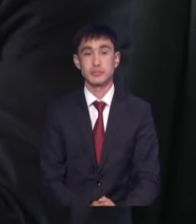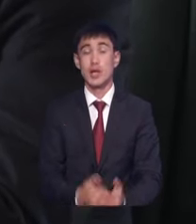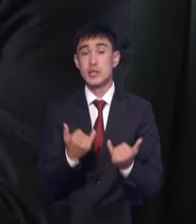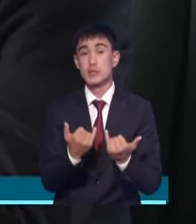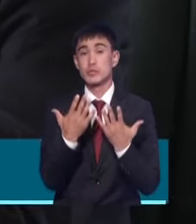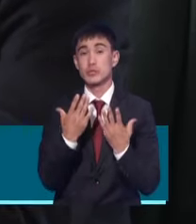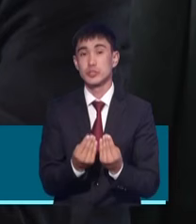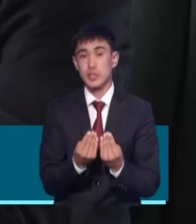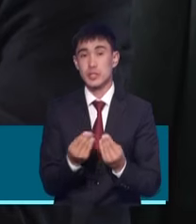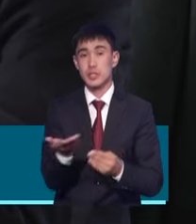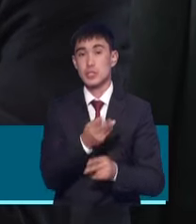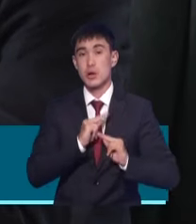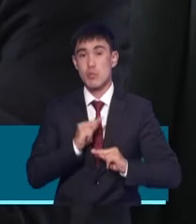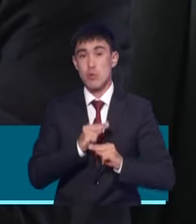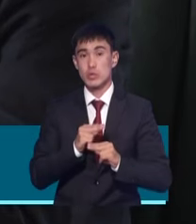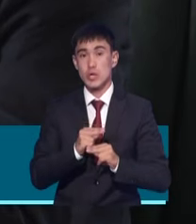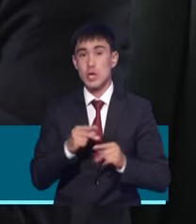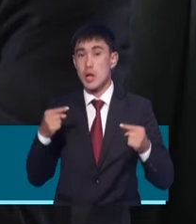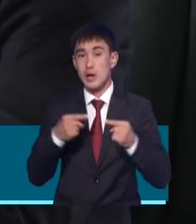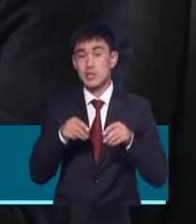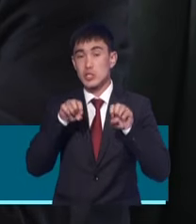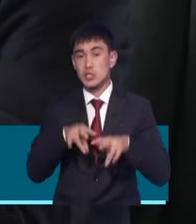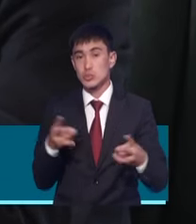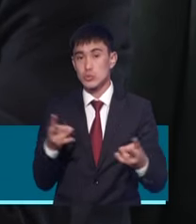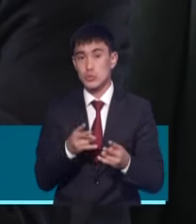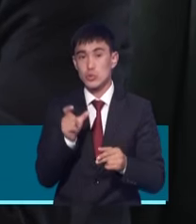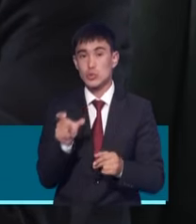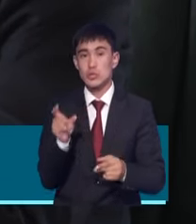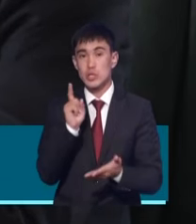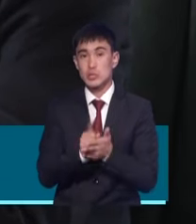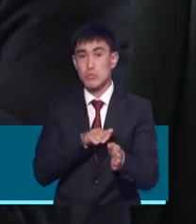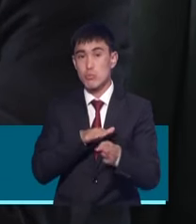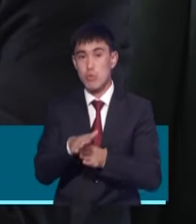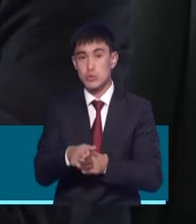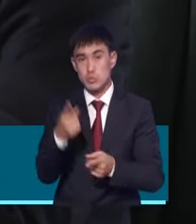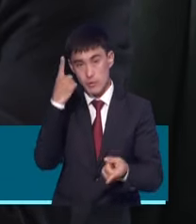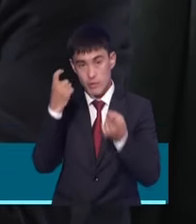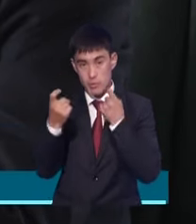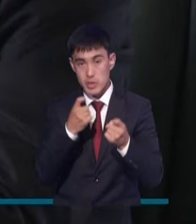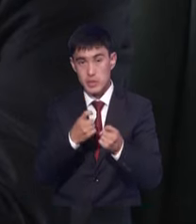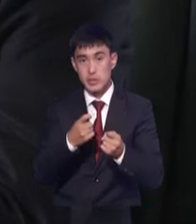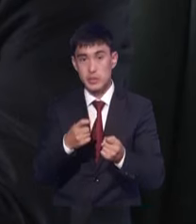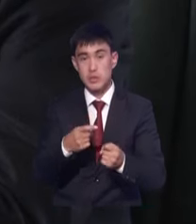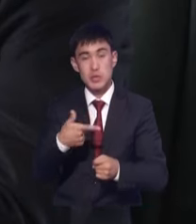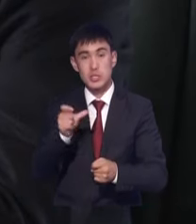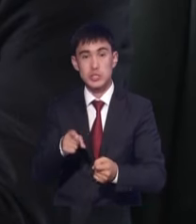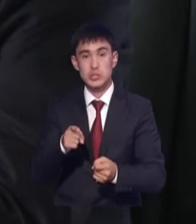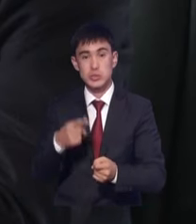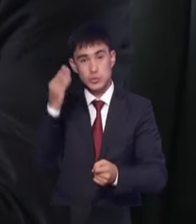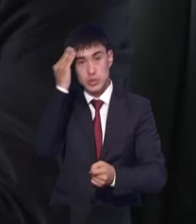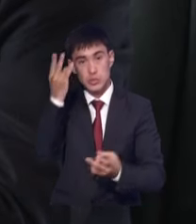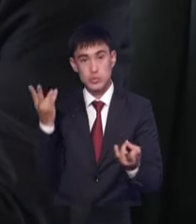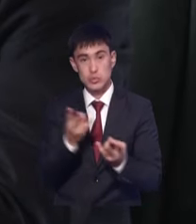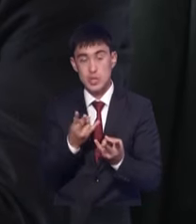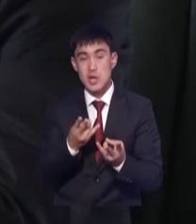Теперь на сегодня наша работа – принимать конкретные решения. Люди должны быть полностью проинформированы и проявить гражданскую